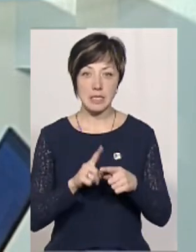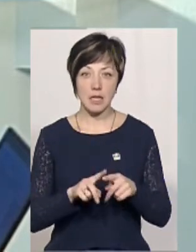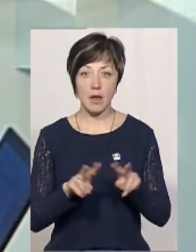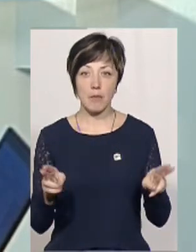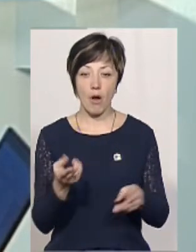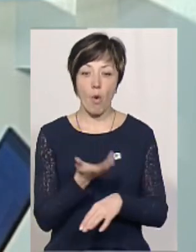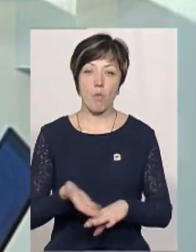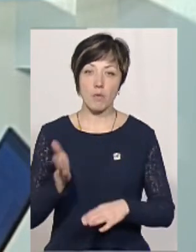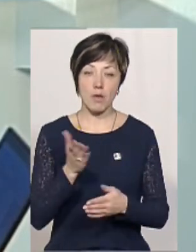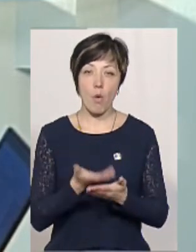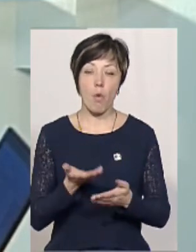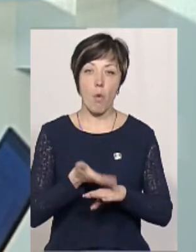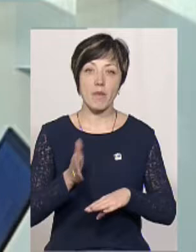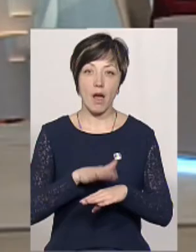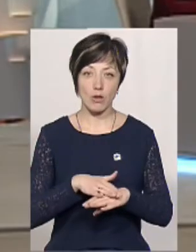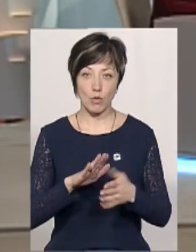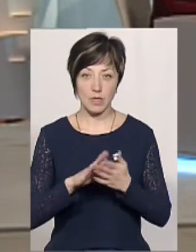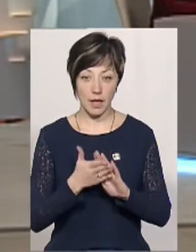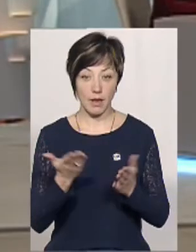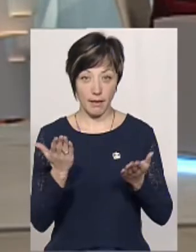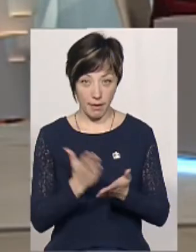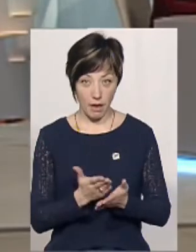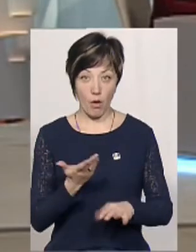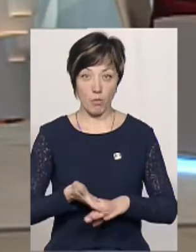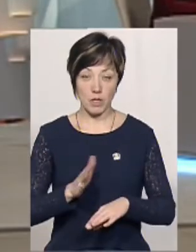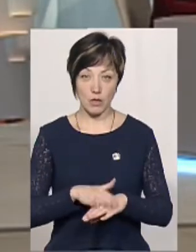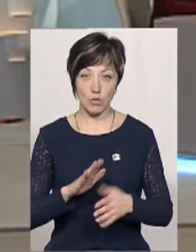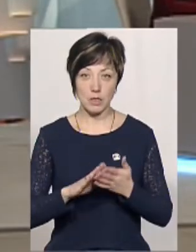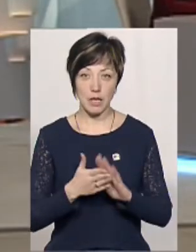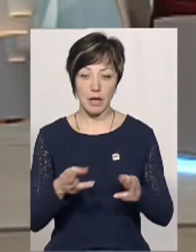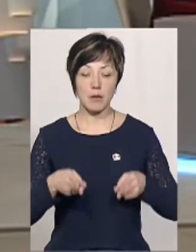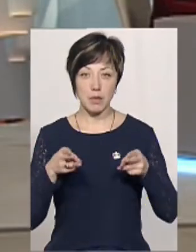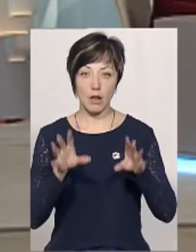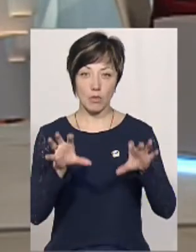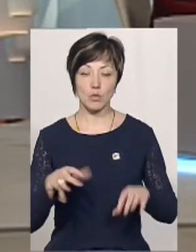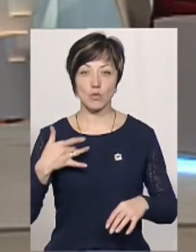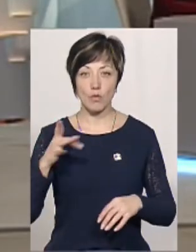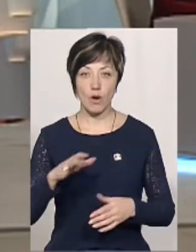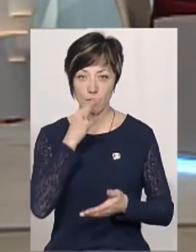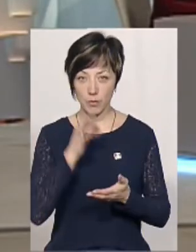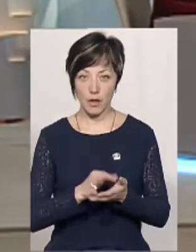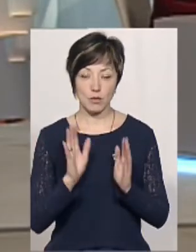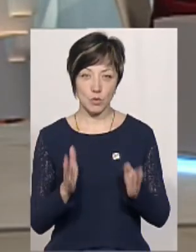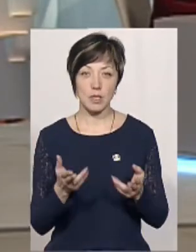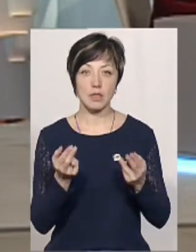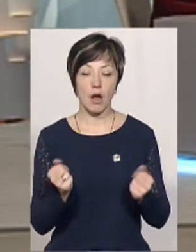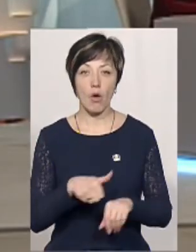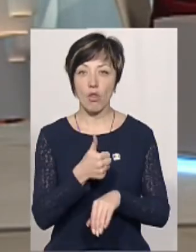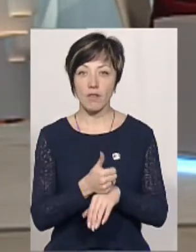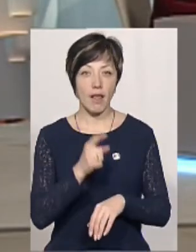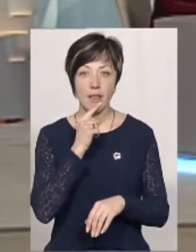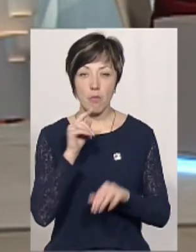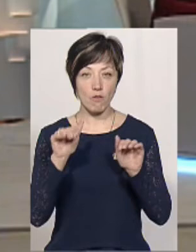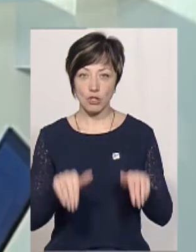як обтяжуюча обставина. Тобто, а якщо є обтяжуюча обставина, відповідно до кримінального кодексу, більш сувора відповідальність буде. Тому так, головне